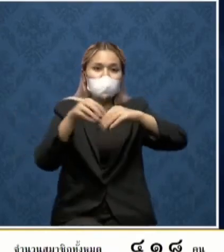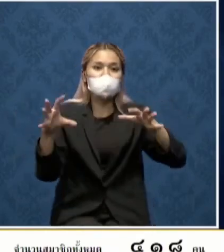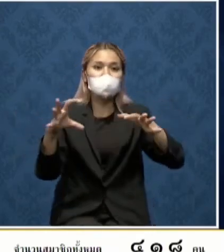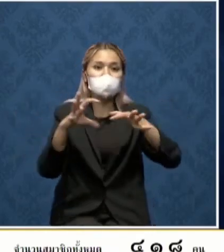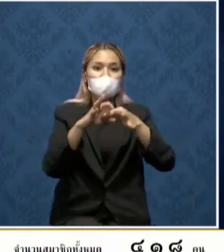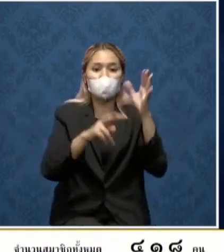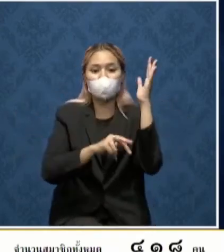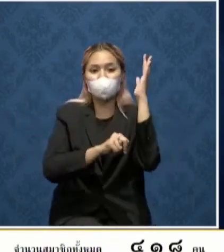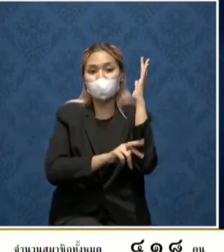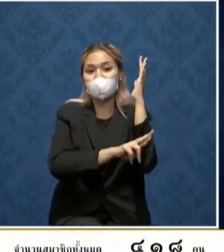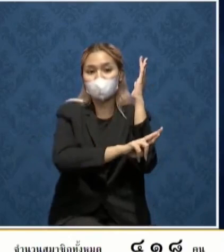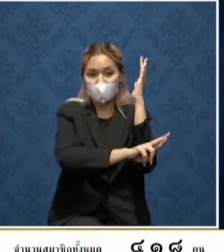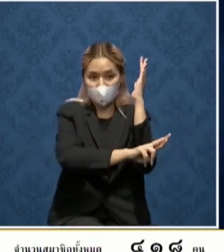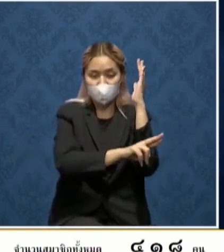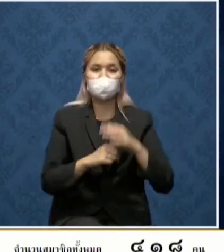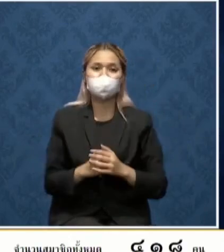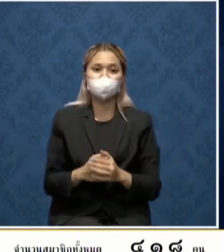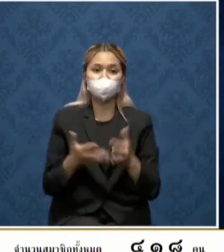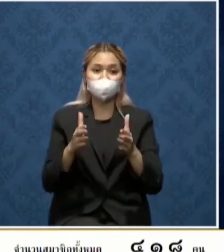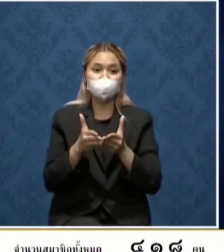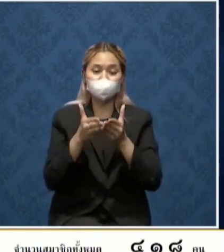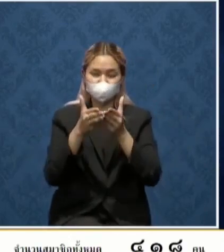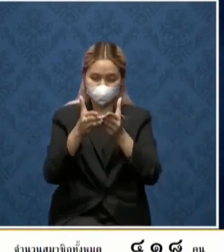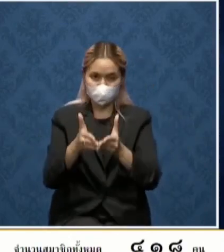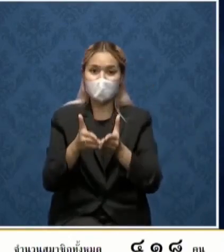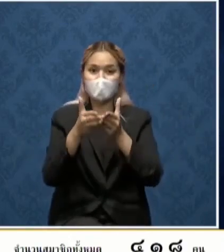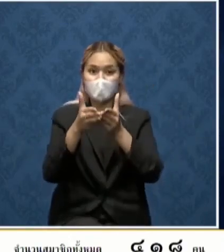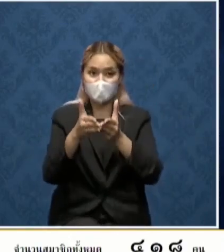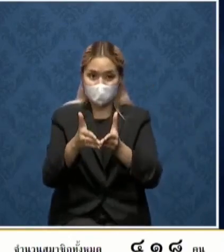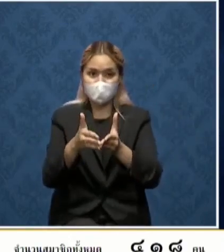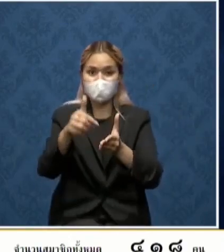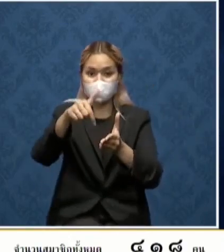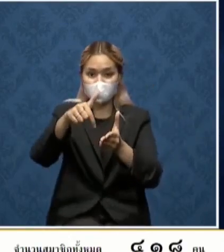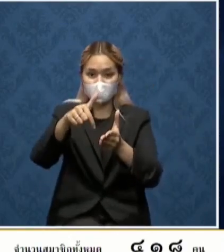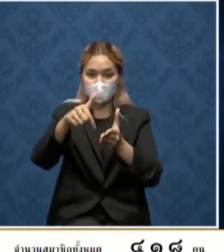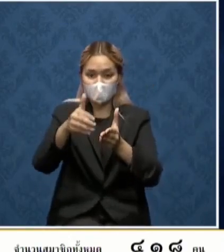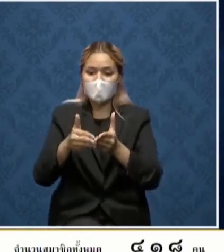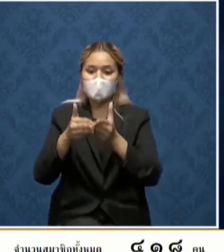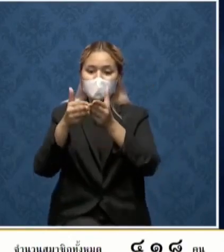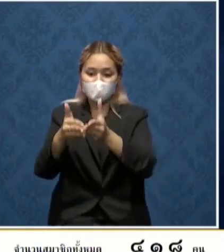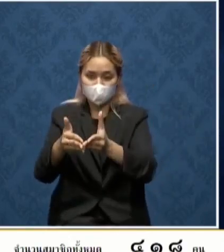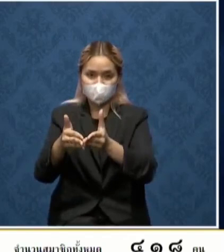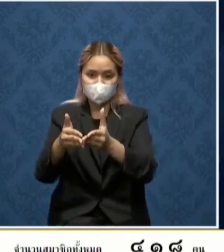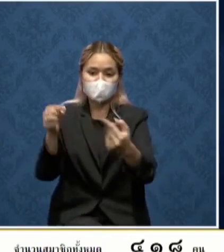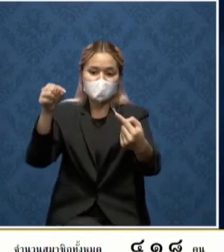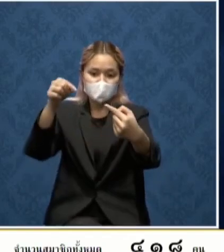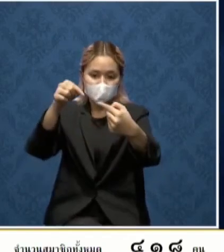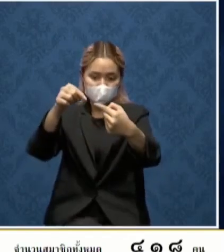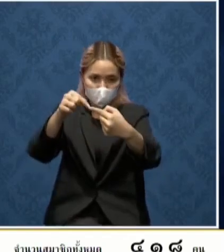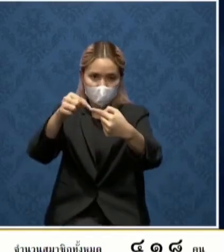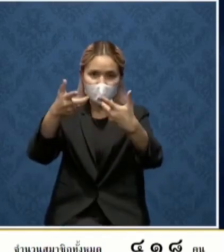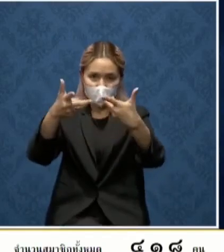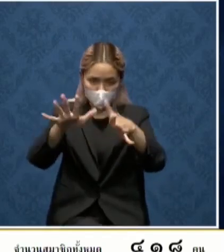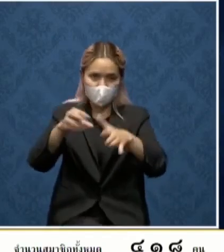Magnificeเขาไปเทียบทาส่กำลงบำรุง